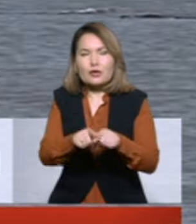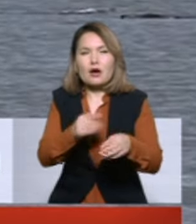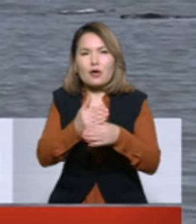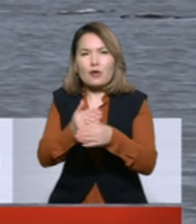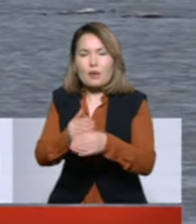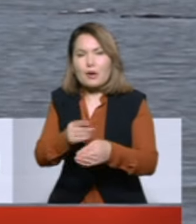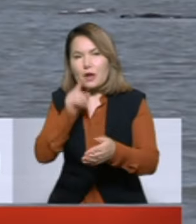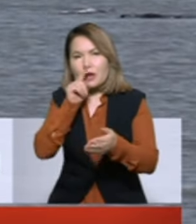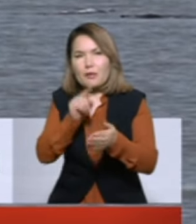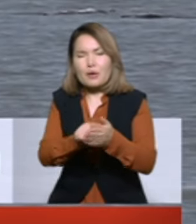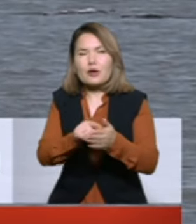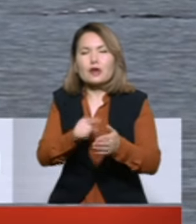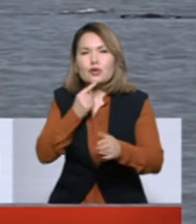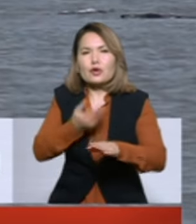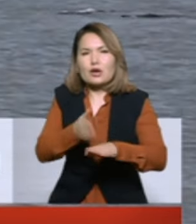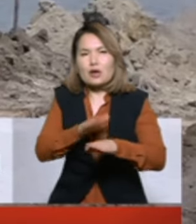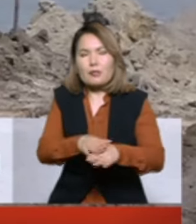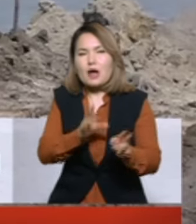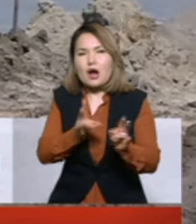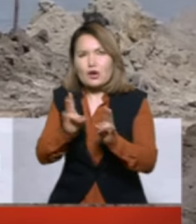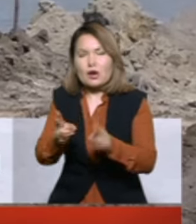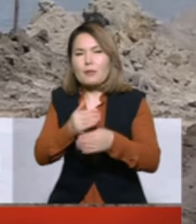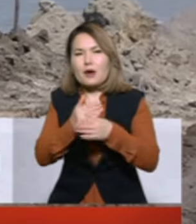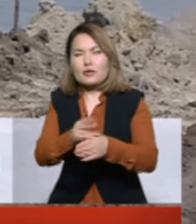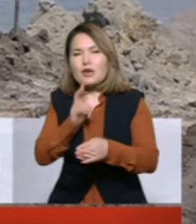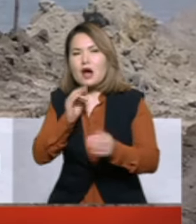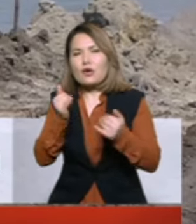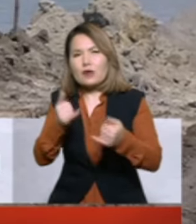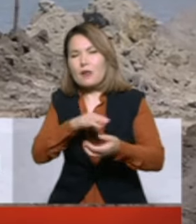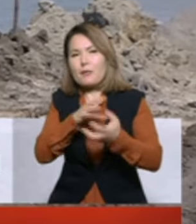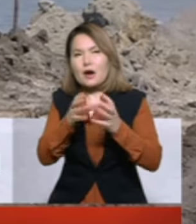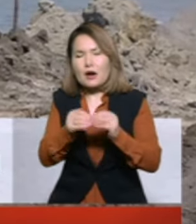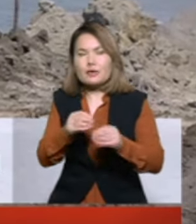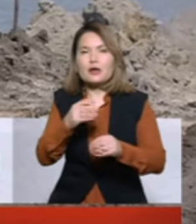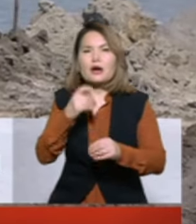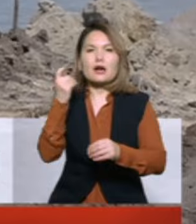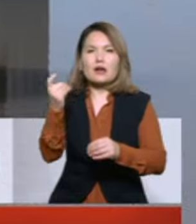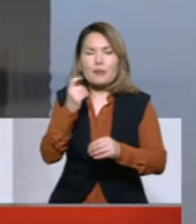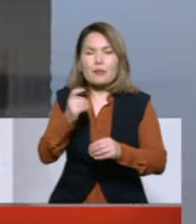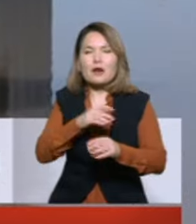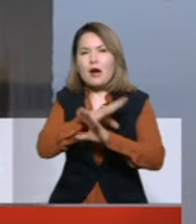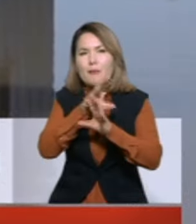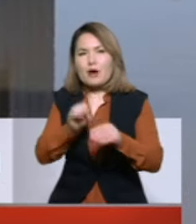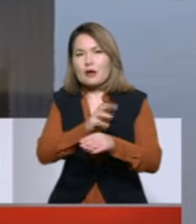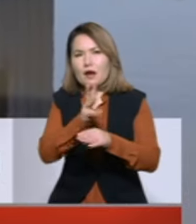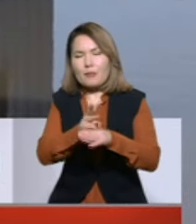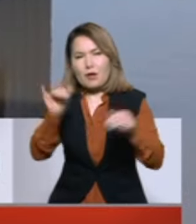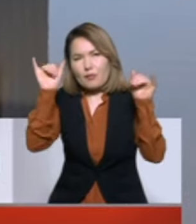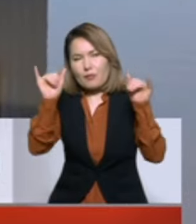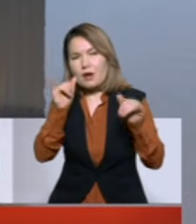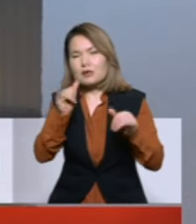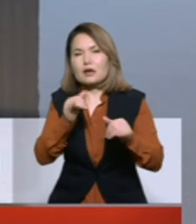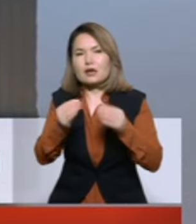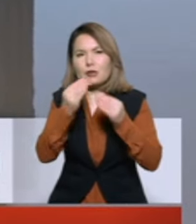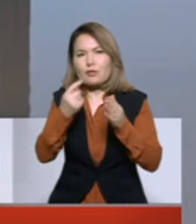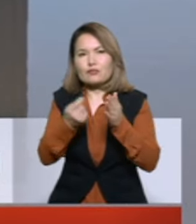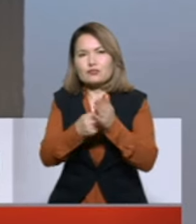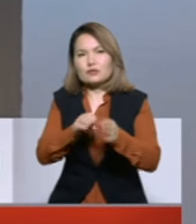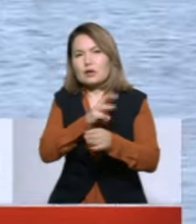болған шаруаларға техника, жанар-жағармай, құрал-жабдықтар және малға қажетті жем-шөппен көмек көрсетіліп жатыр.